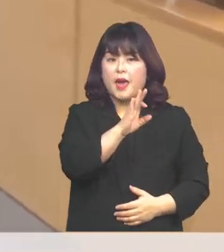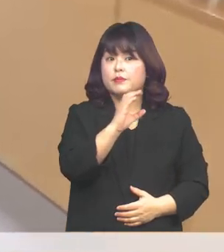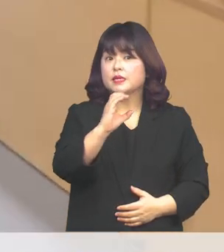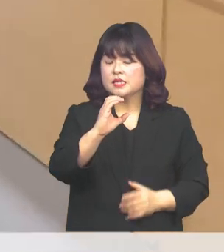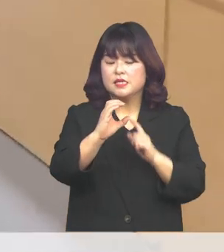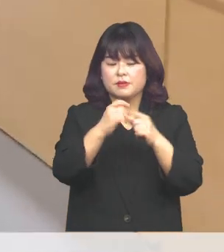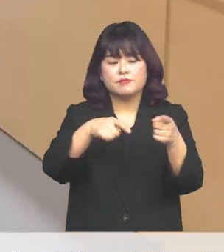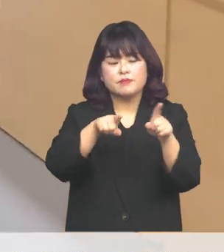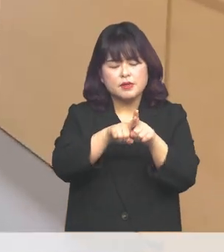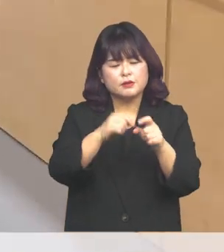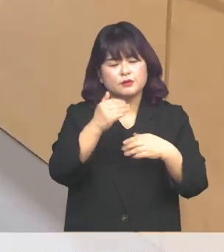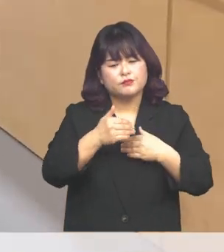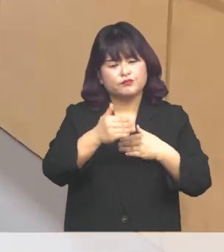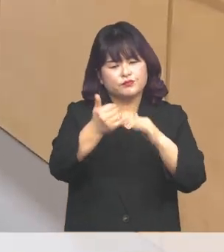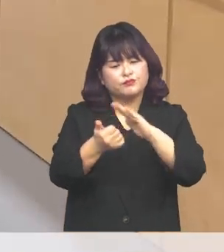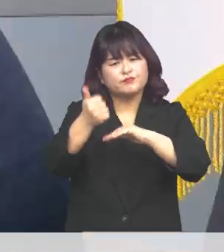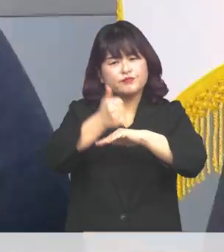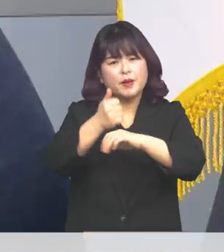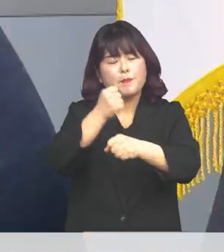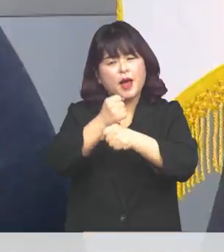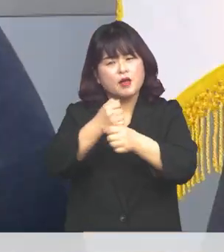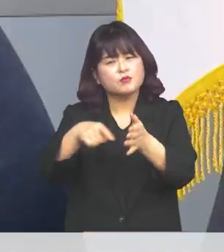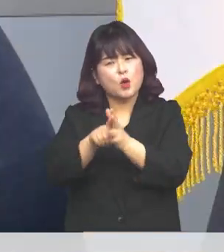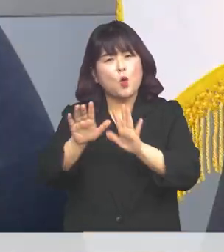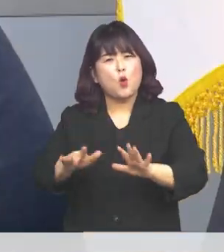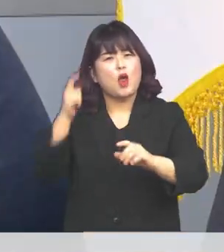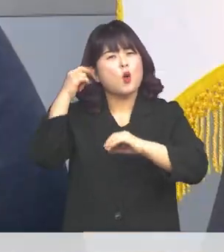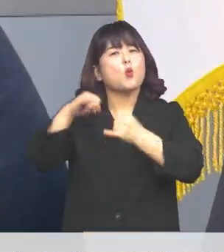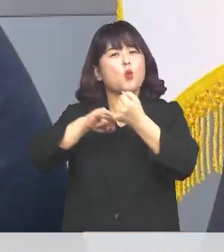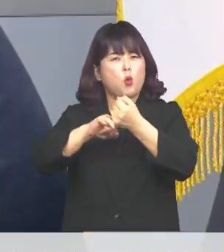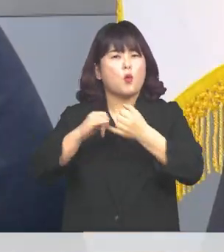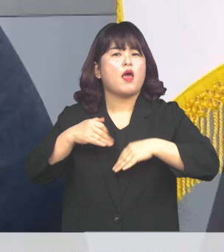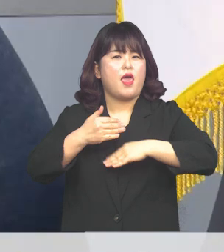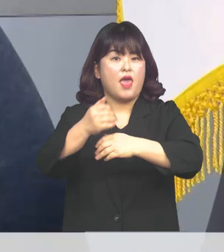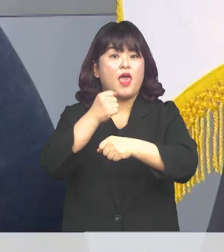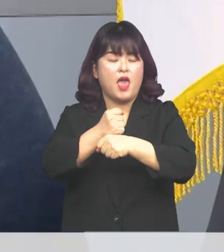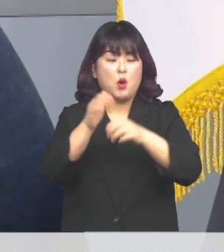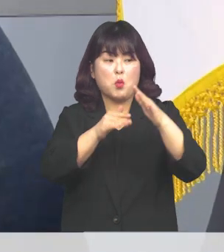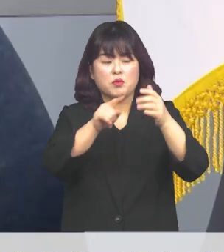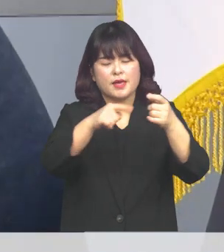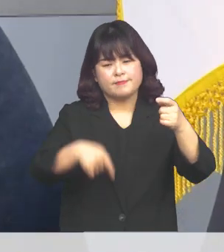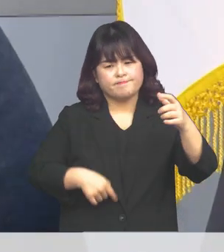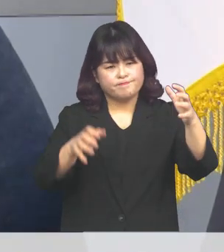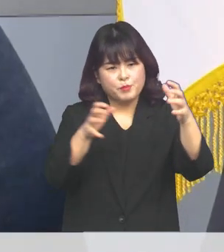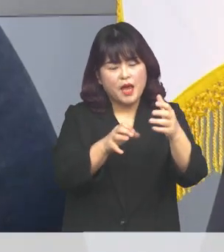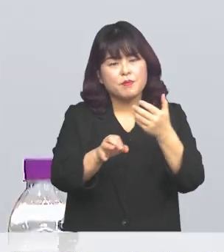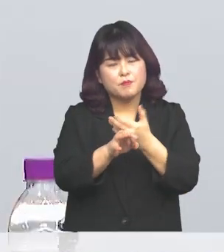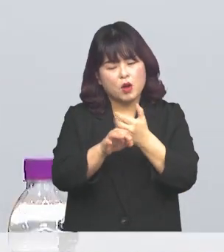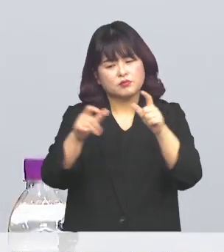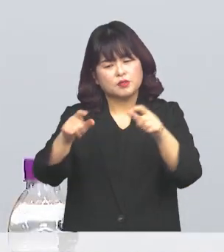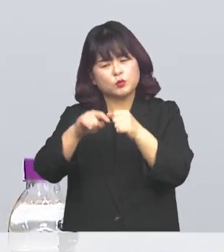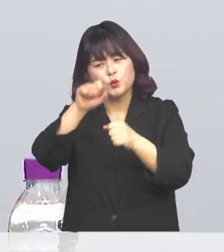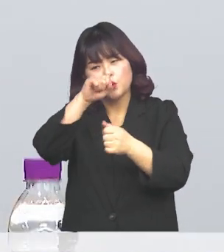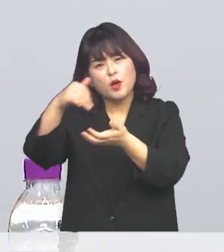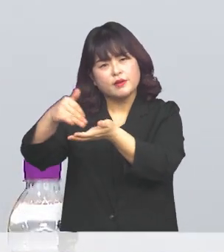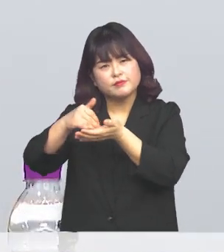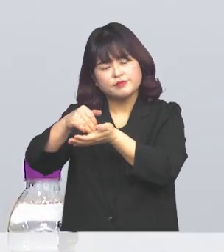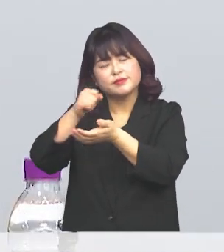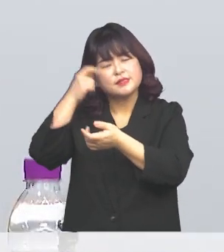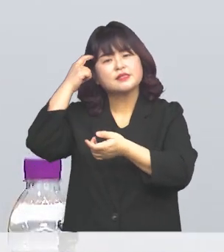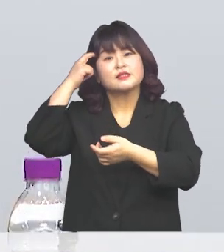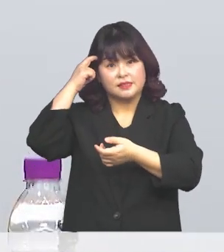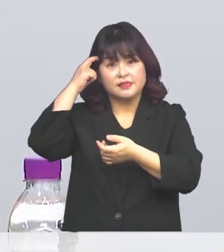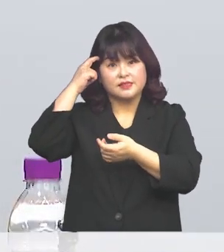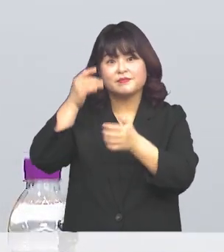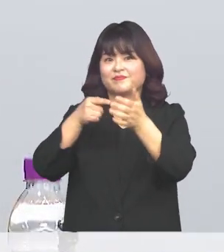용인FC를 시민을 위한 훌륭한 구단으로 성장시킬 토대를 오래 꼭 만들자며 공직자들도 역량을 모으고 시민들의 좋은 의견도